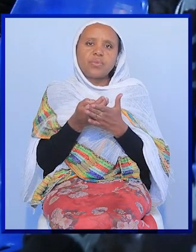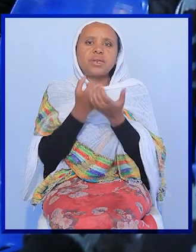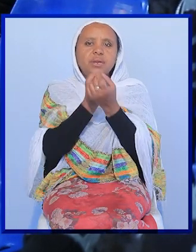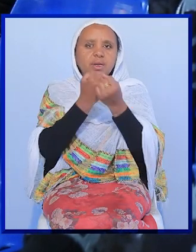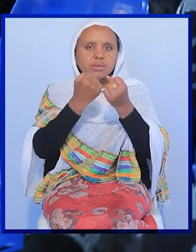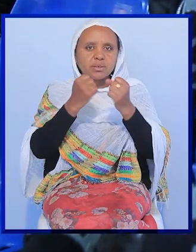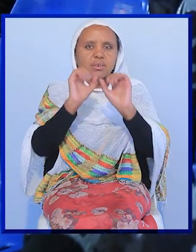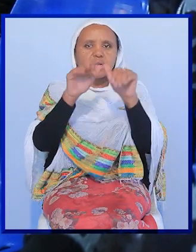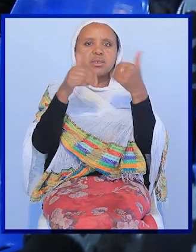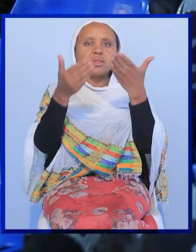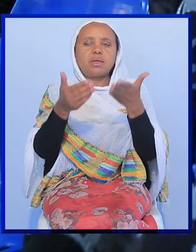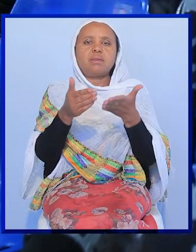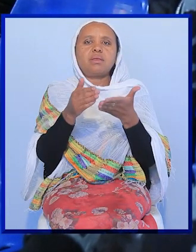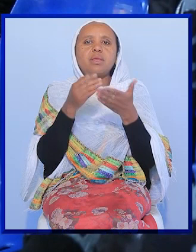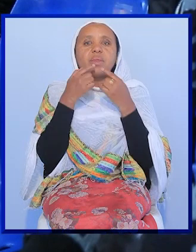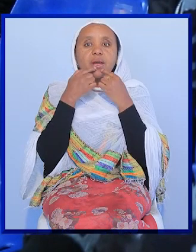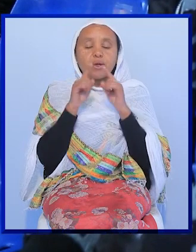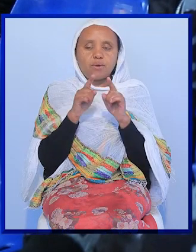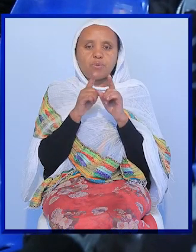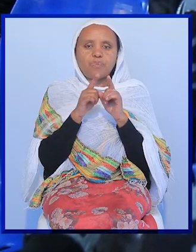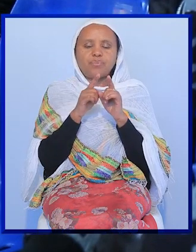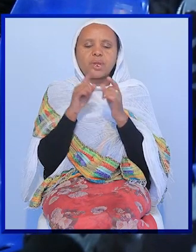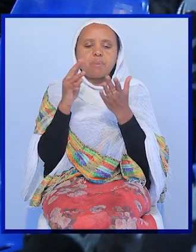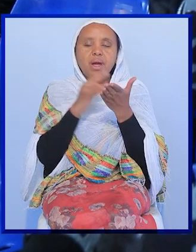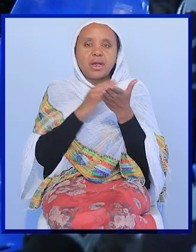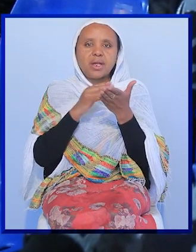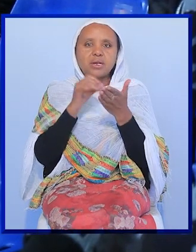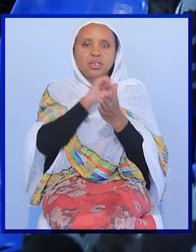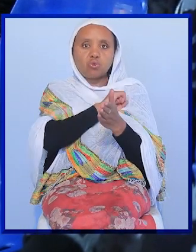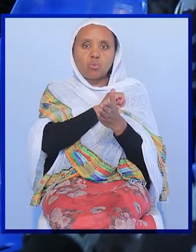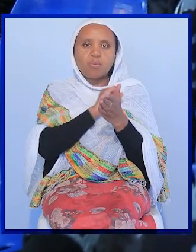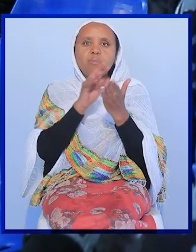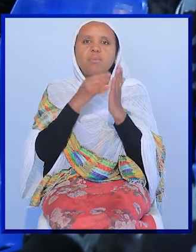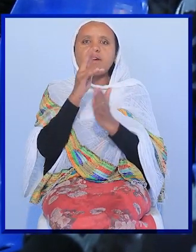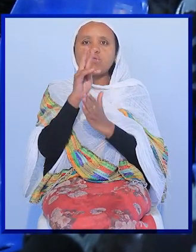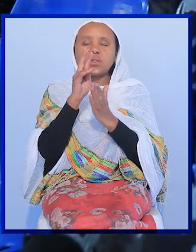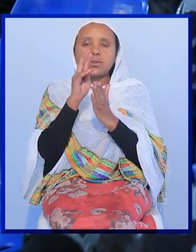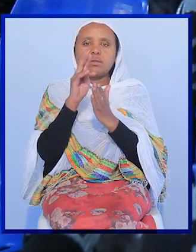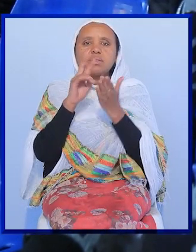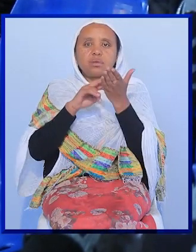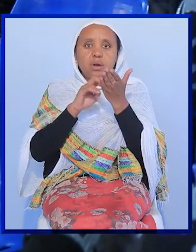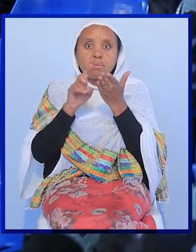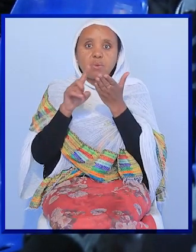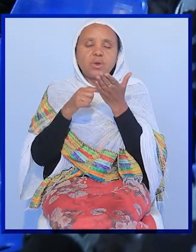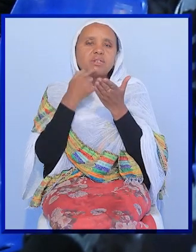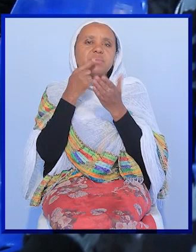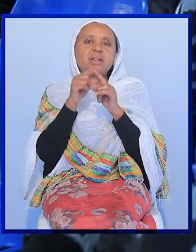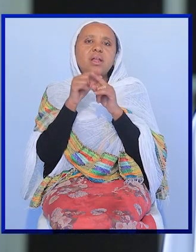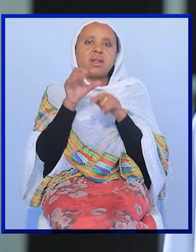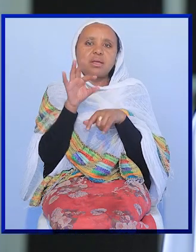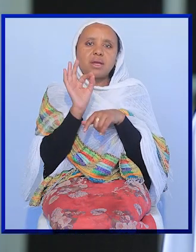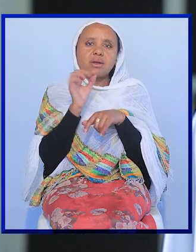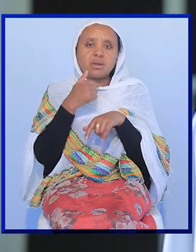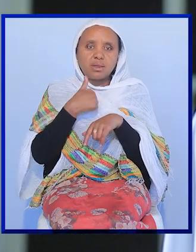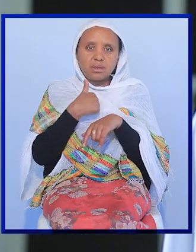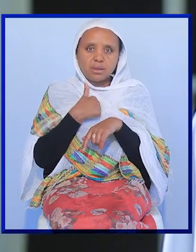ድህነትን እንደሰጠ የሚያጠይቅ ነው። መኃልየ መኃልይ ዘሰሎሞን ምዕራፍ 2 ቁጥር 1 እና 2 ላይ ስናነበው እንዲህ የሚል ቃል እናገኛለን።